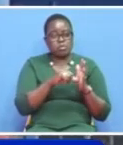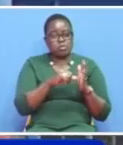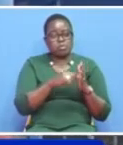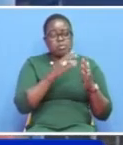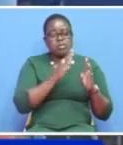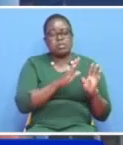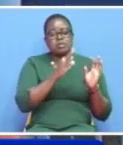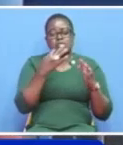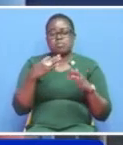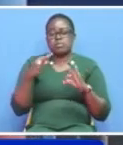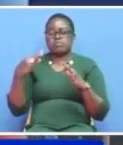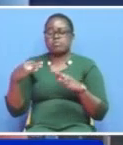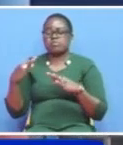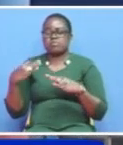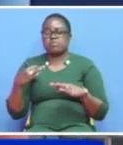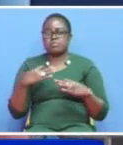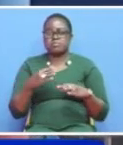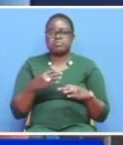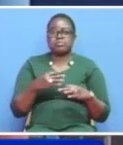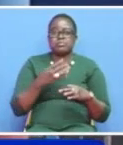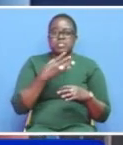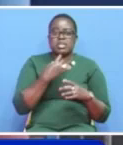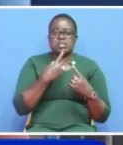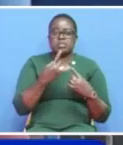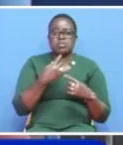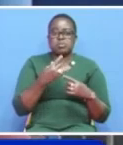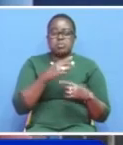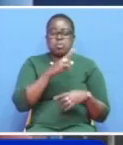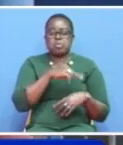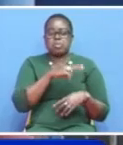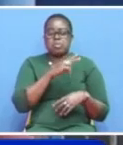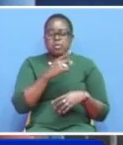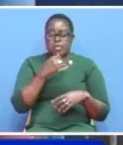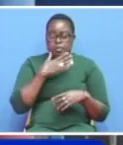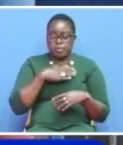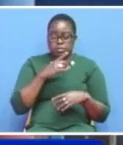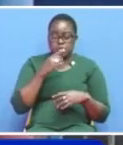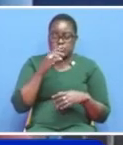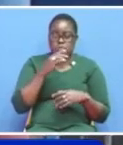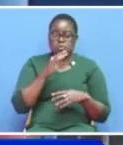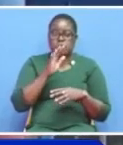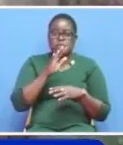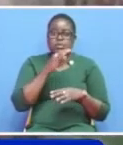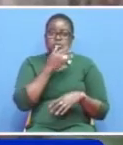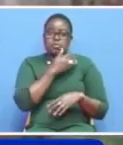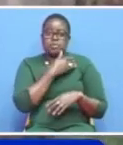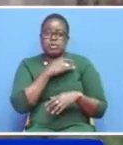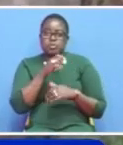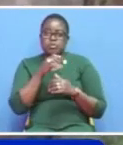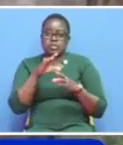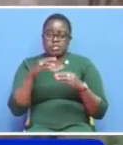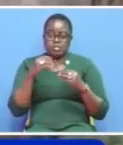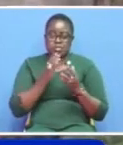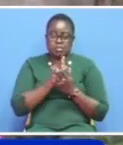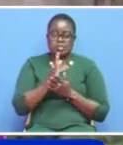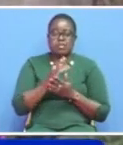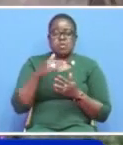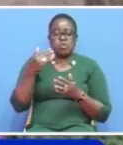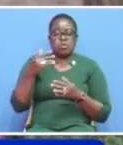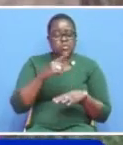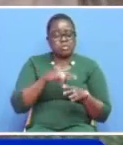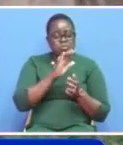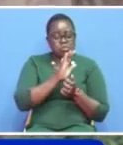tumaitembea na udhasio na kumovuthi isi ya mwene ndhi uyu ulo kuteta kwe mokwata haki. Medhi ito kila mundu wa kwatwa